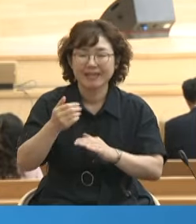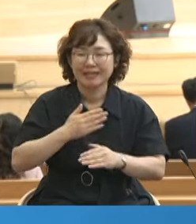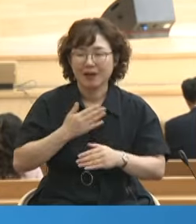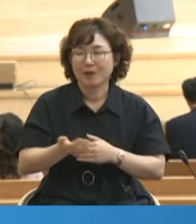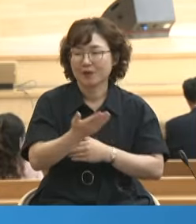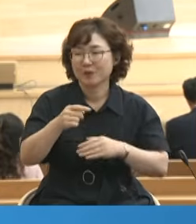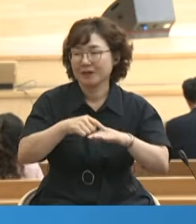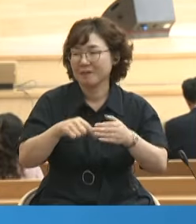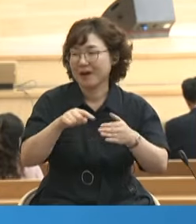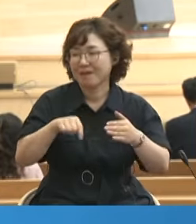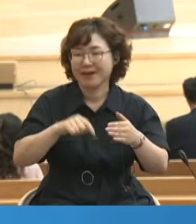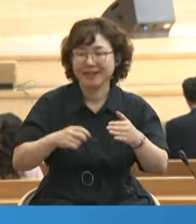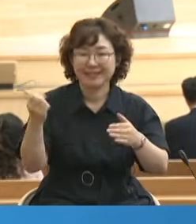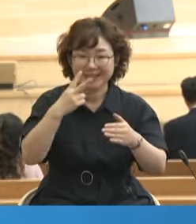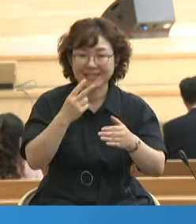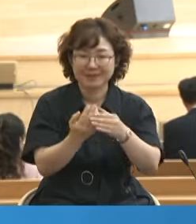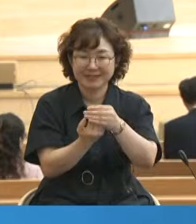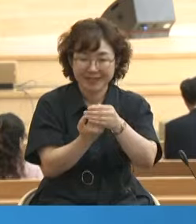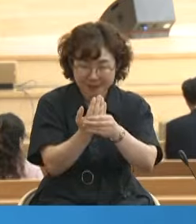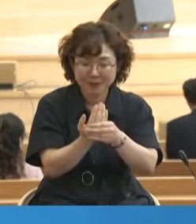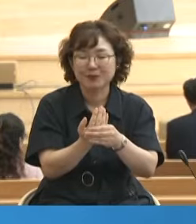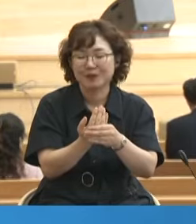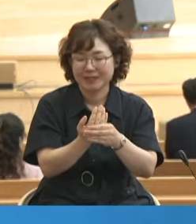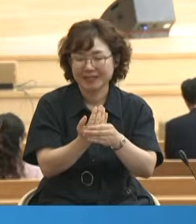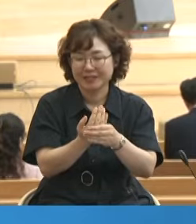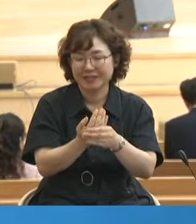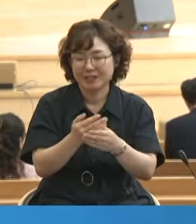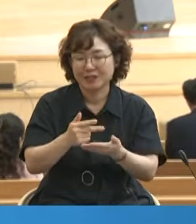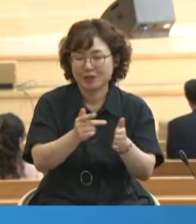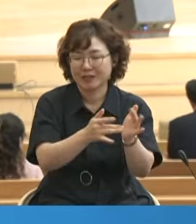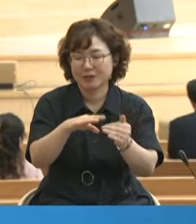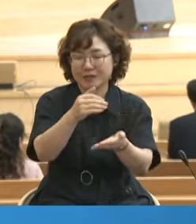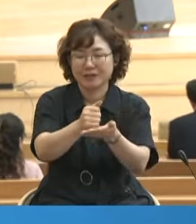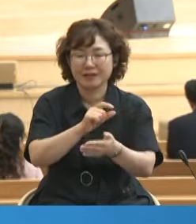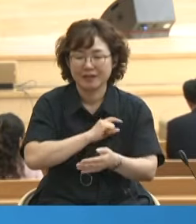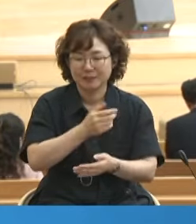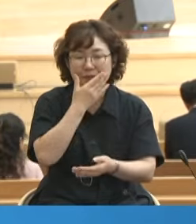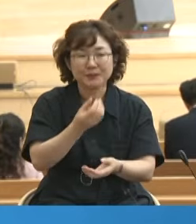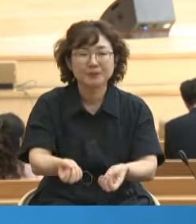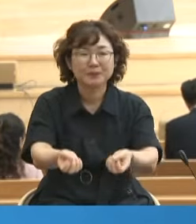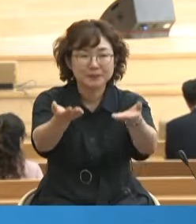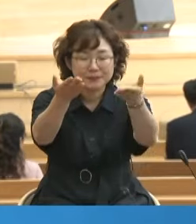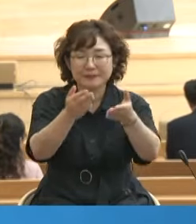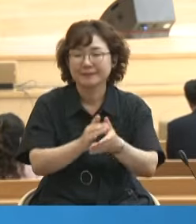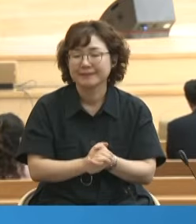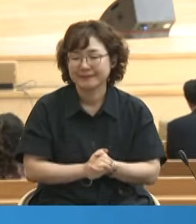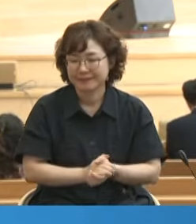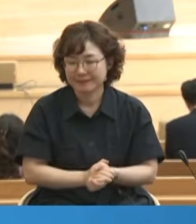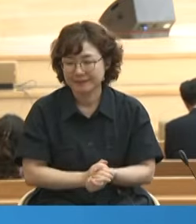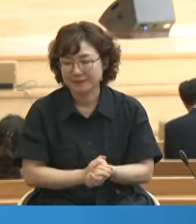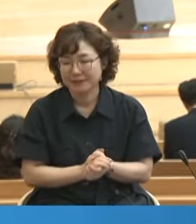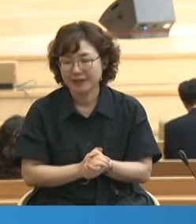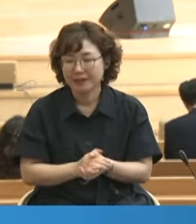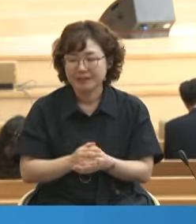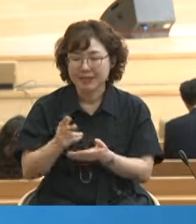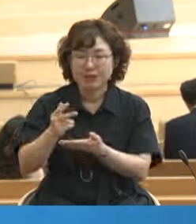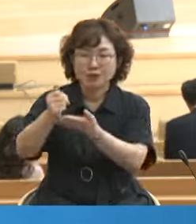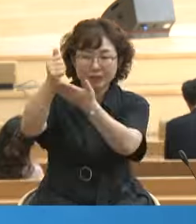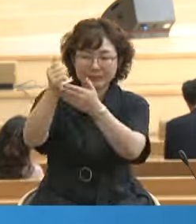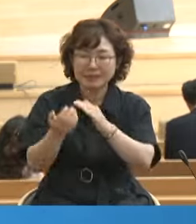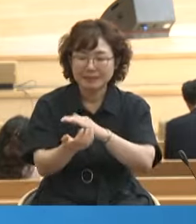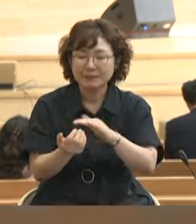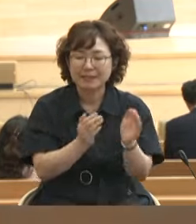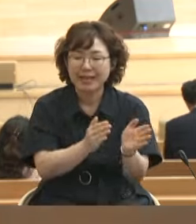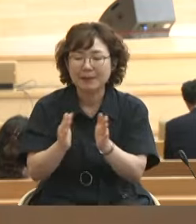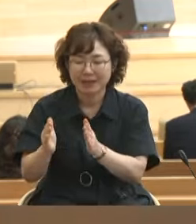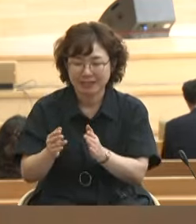마음속에 다시 샘솟아 일어날 수 있기를 주 예수 이름으로 축원합니다. 자, 우리 주님이 준비한 천국은 어떤